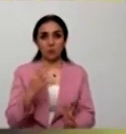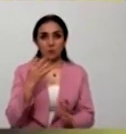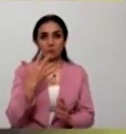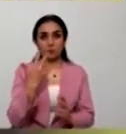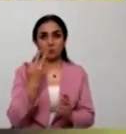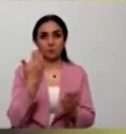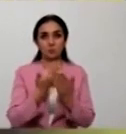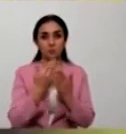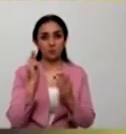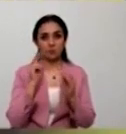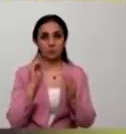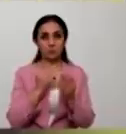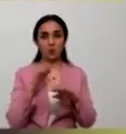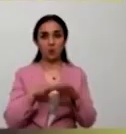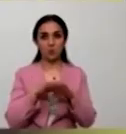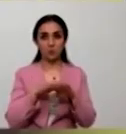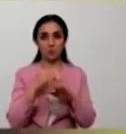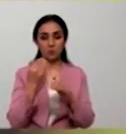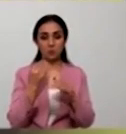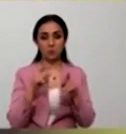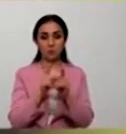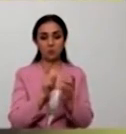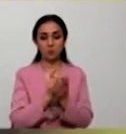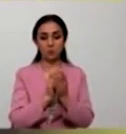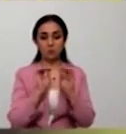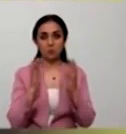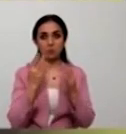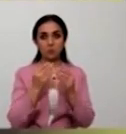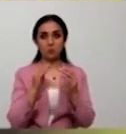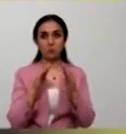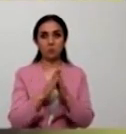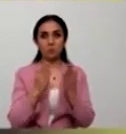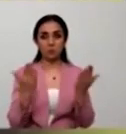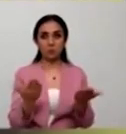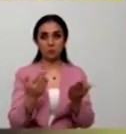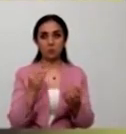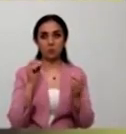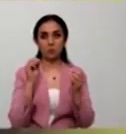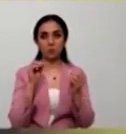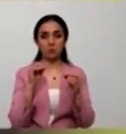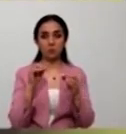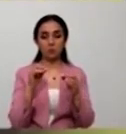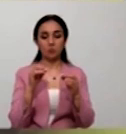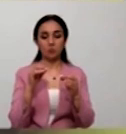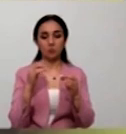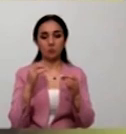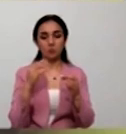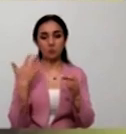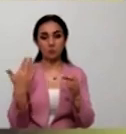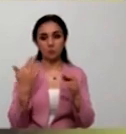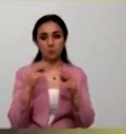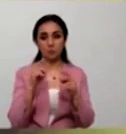453 mashq. Algebra darsligi tasodifiy ochilib, o'ng betidagi, ya'ni